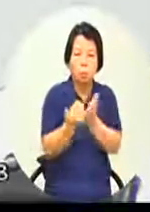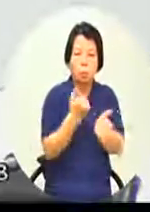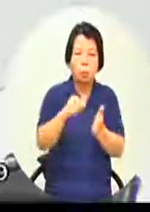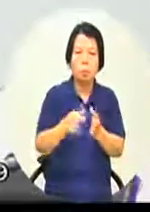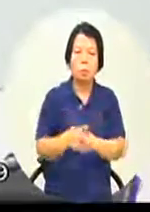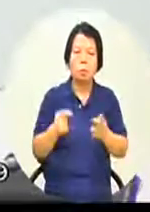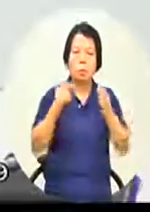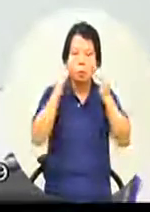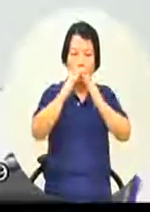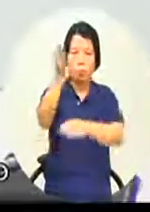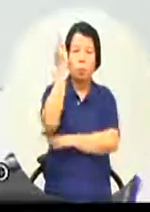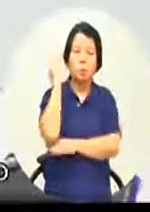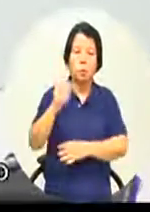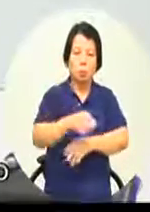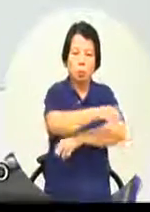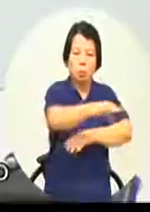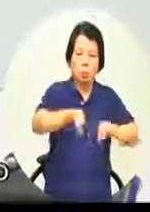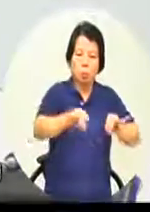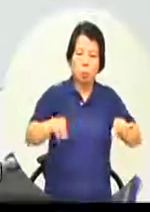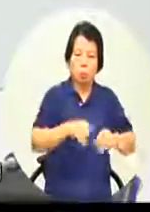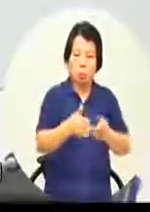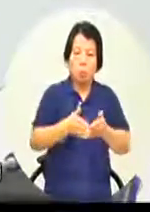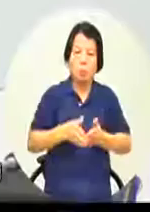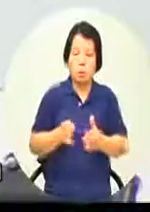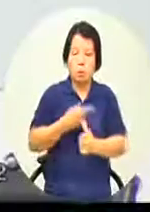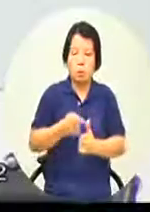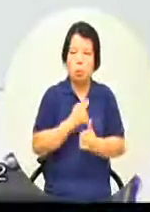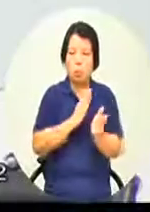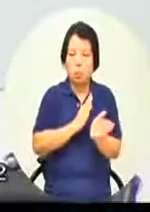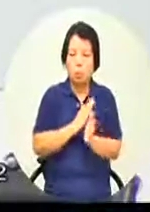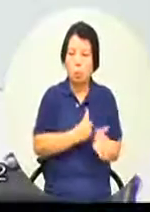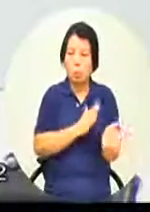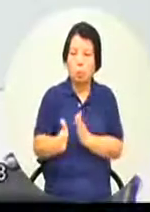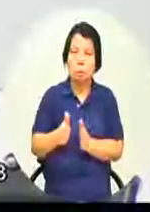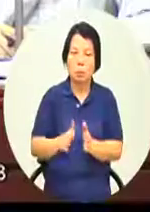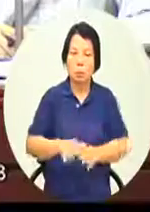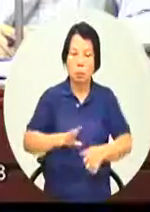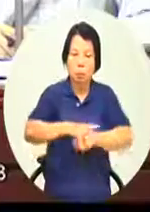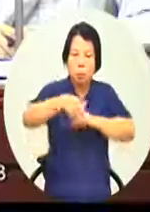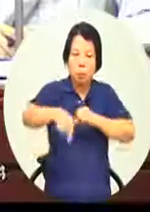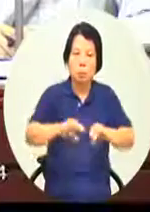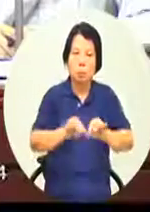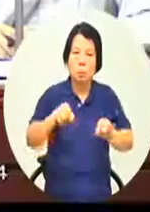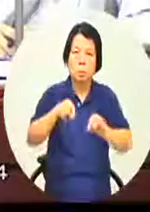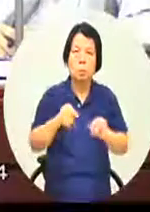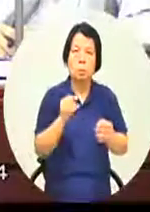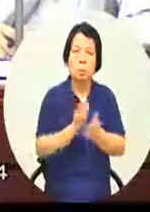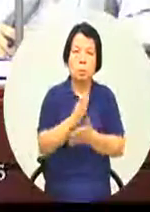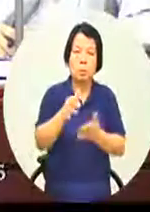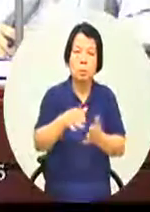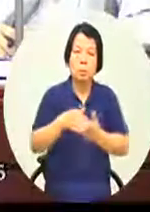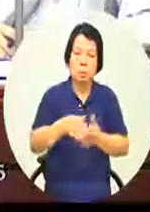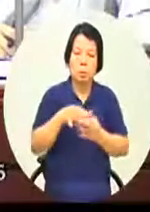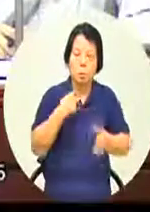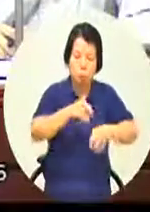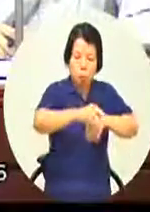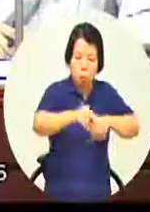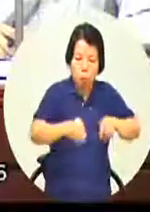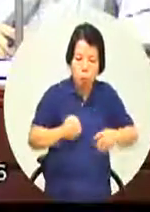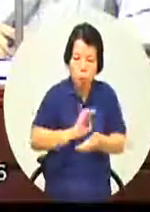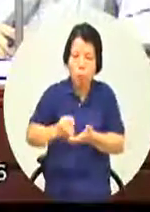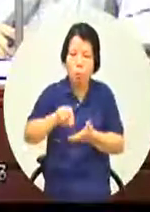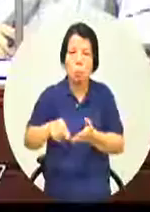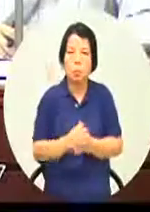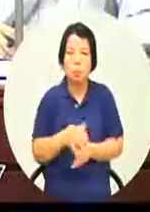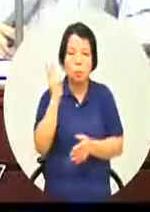跟市政府做这些周边土地的这些处理。 对，而且包含他现有的土地，如果未来要去重新分配使用，他现